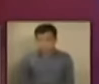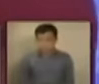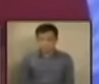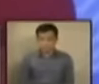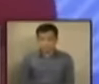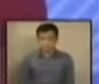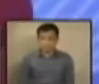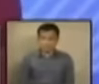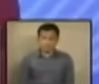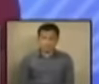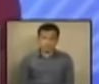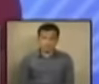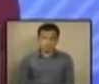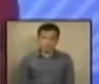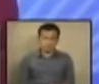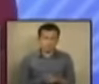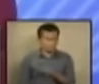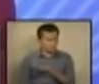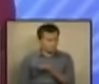Siguro, yung pong